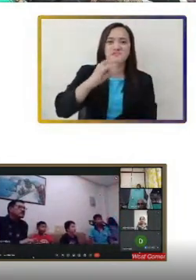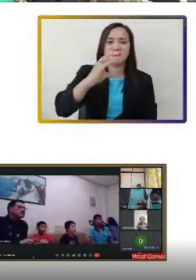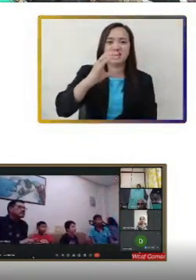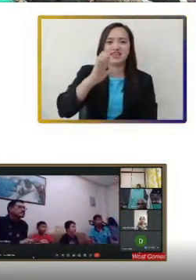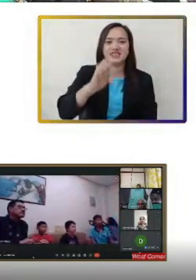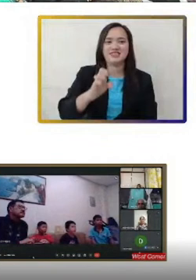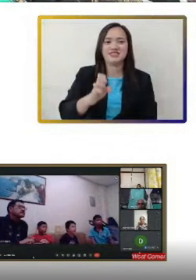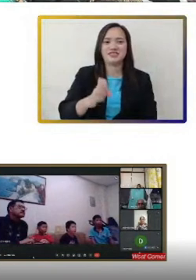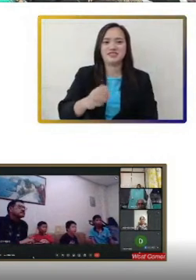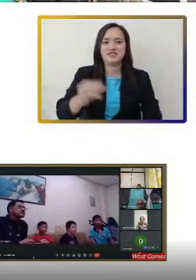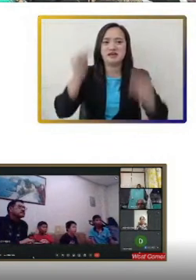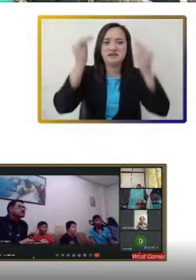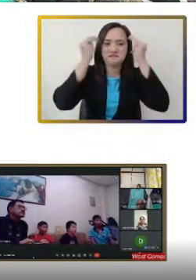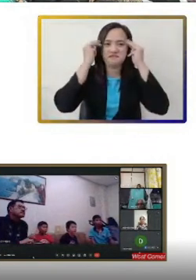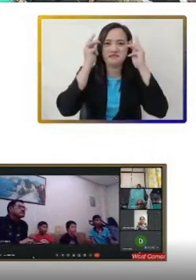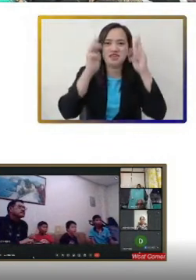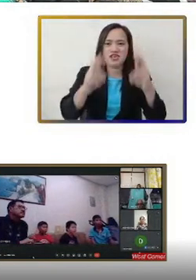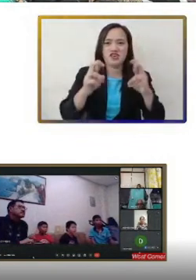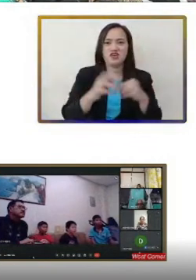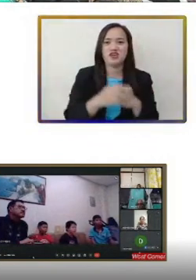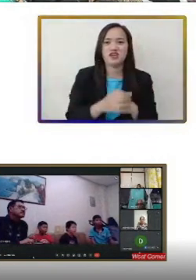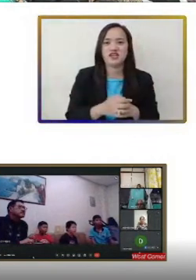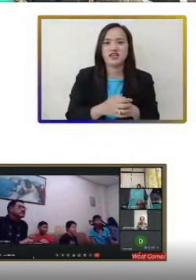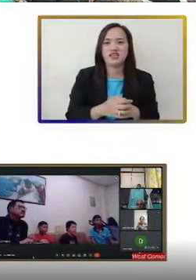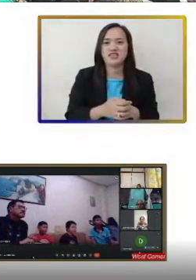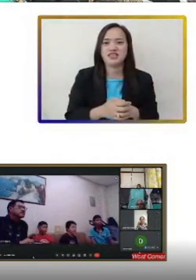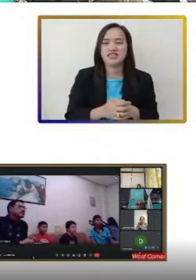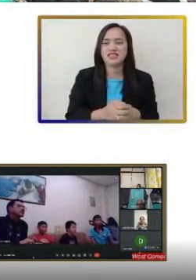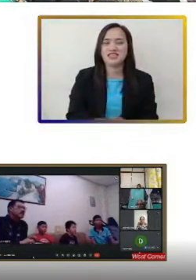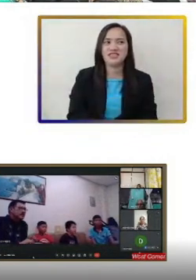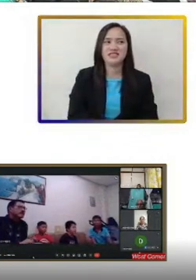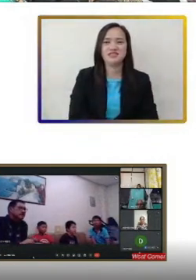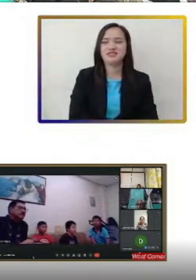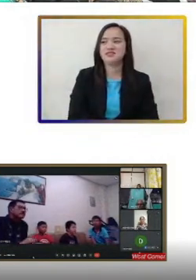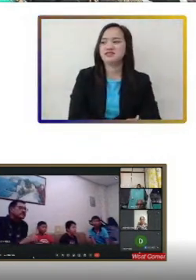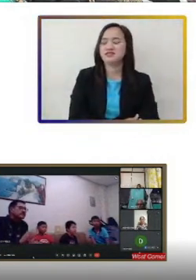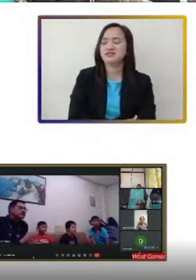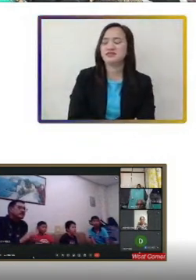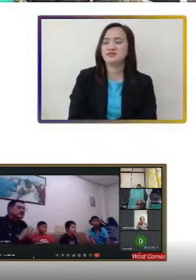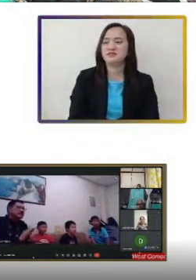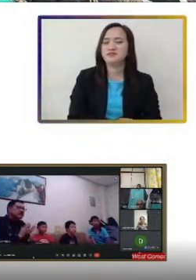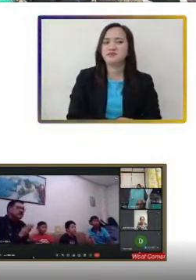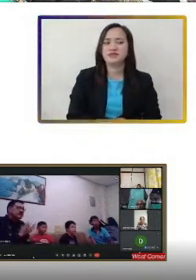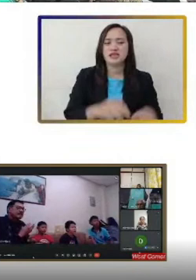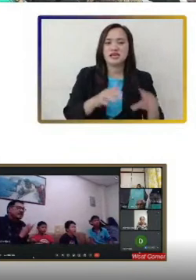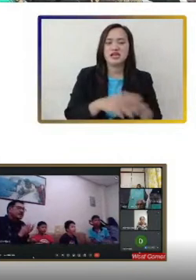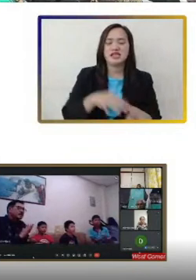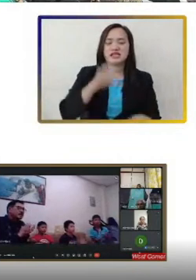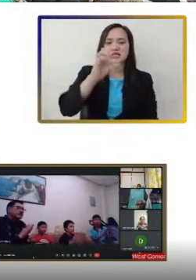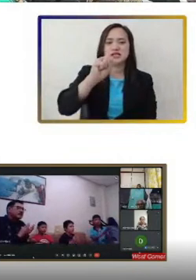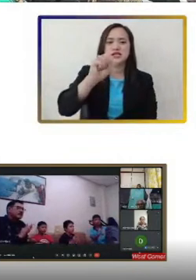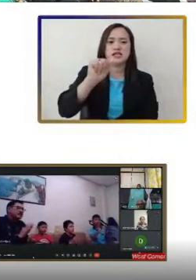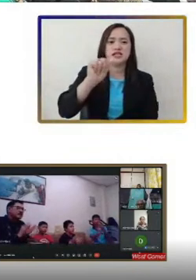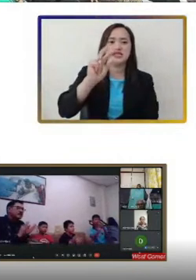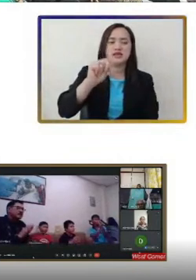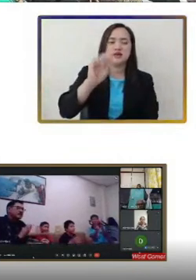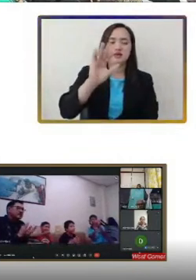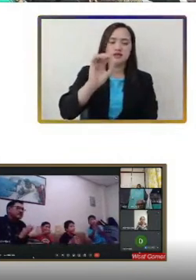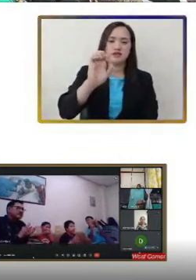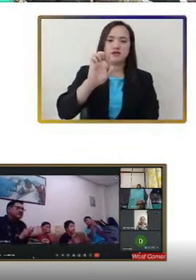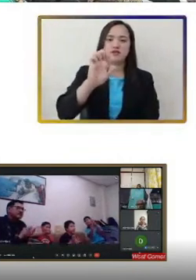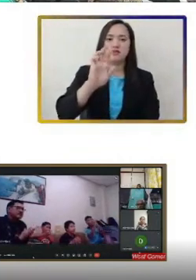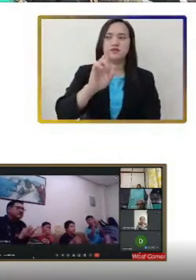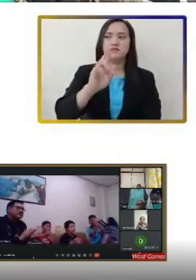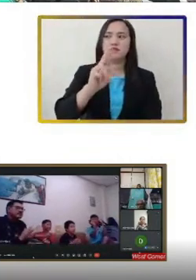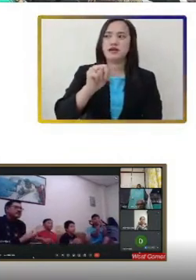magipag-coordinate niya sa inyo. And then malaki ho ang San Fernando, mga kapatid. Napakalaki. Meron po dyang gawain ang San